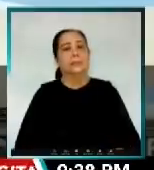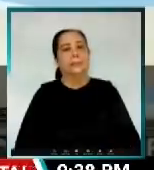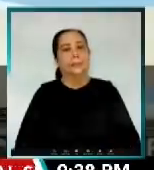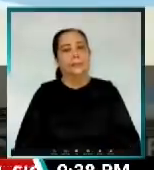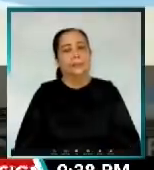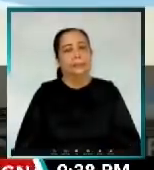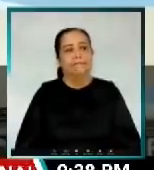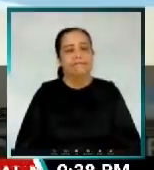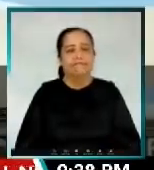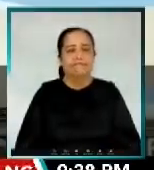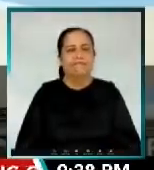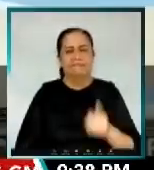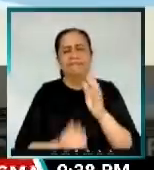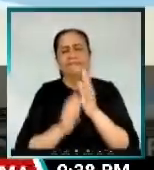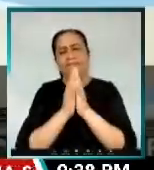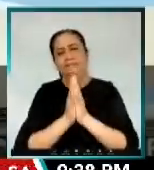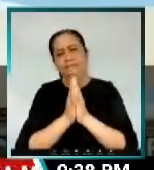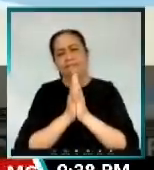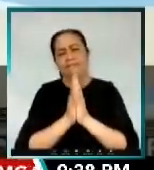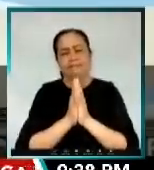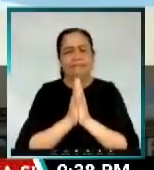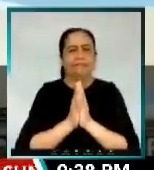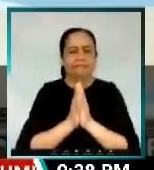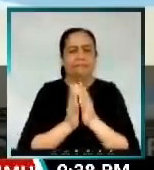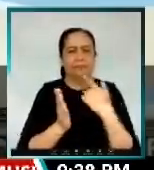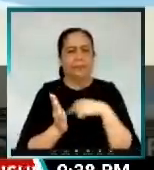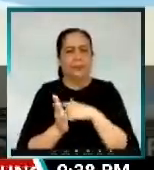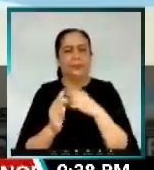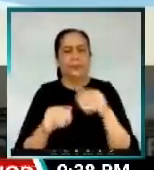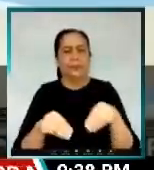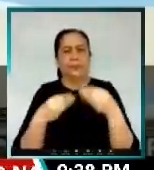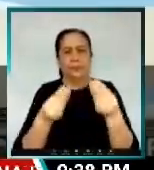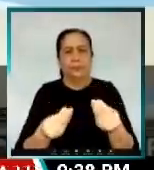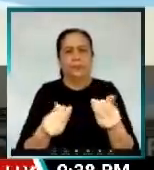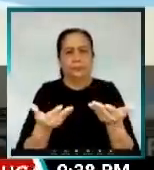magdasal lang kayo, we will give you the